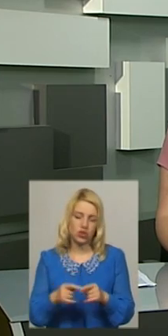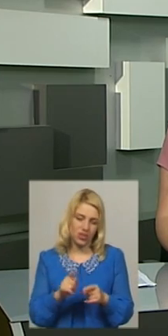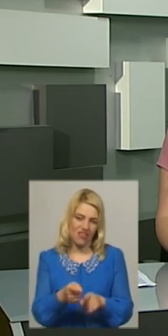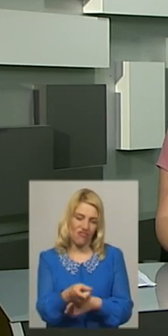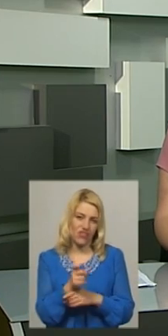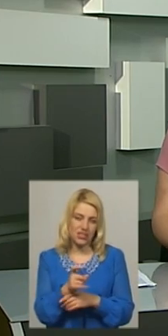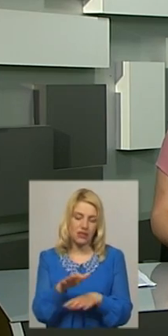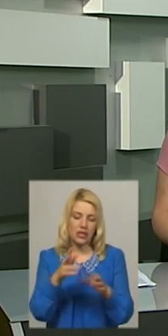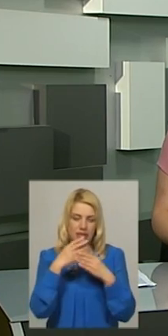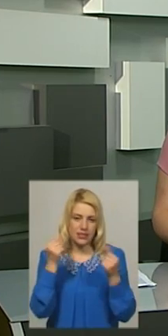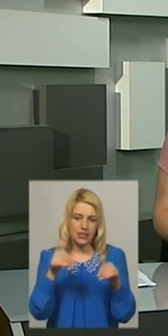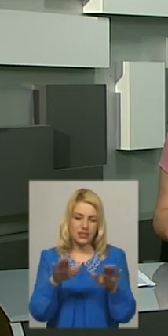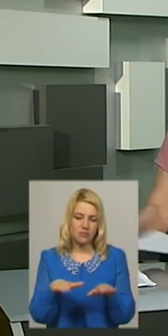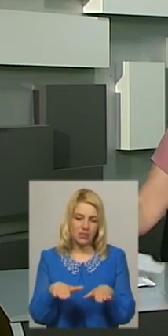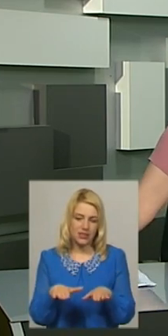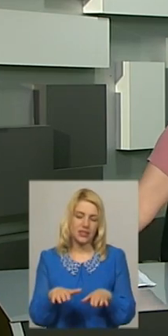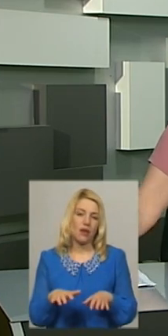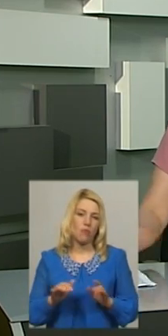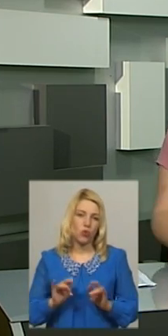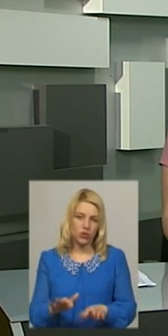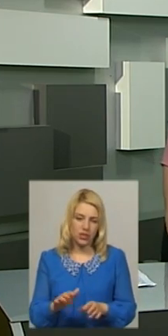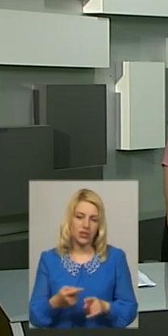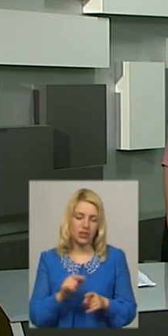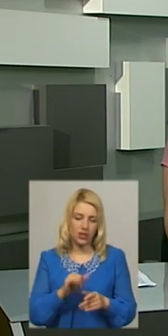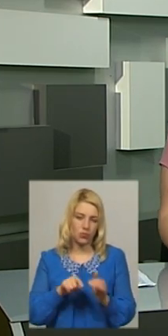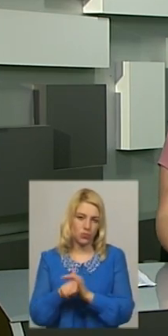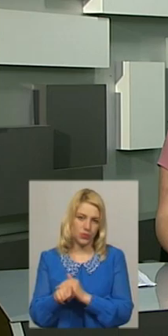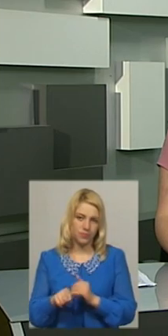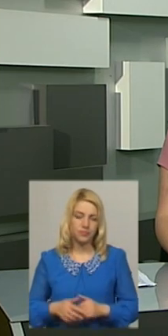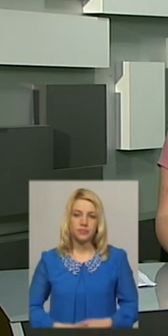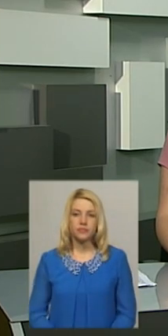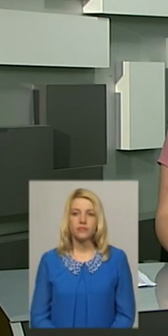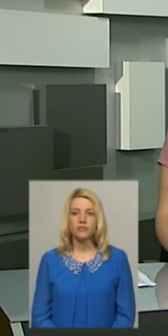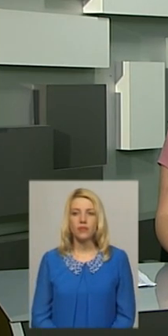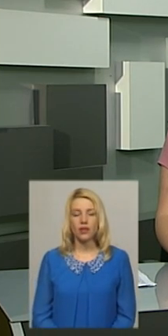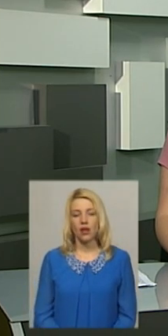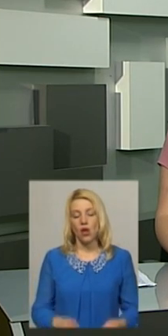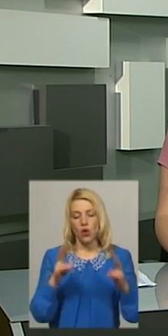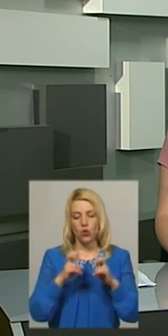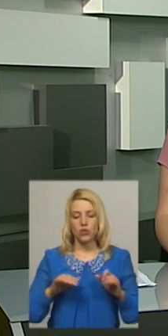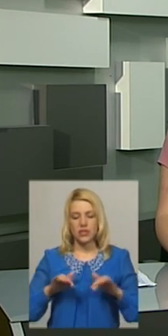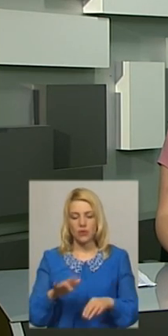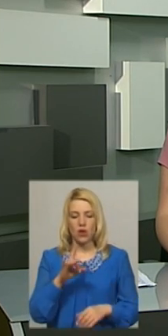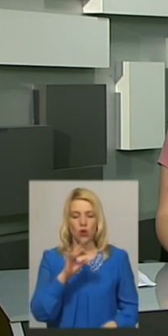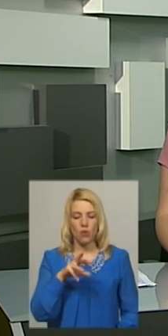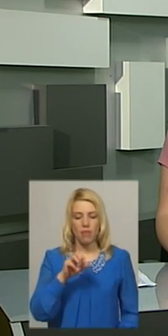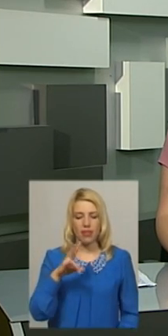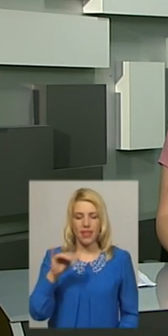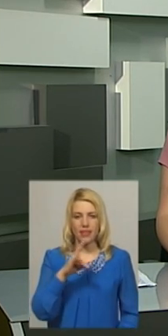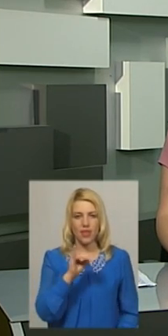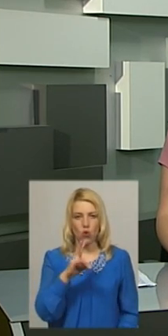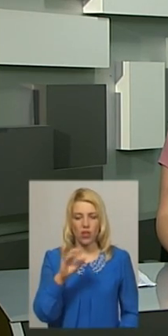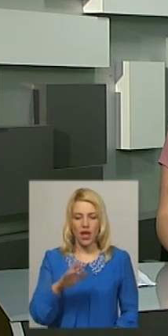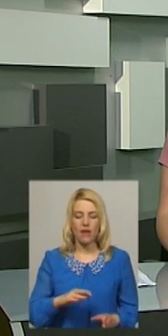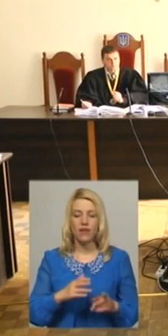Далі зник з місця події на автомобілі «Тойота». Розгляд справи Романа Миколаєва, підозрюваного у скоєнні смертельної ДТП,